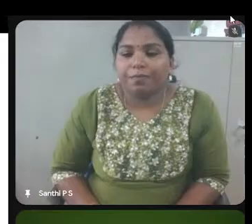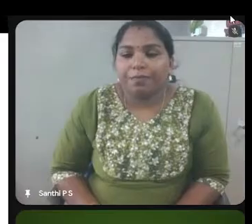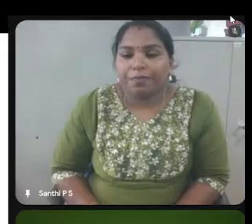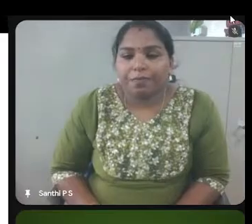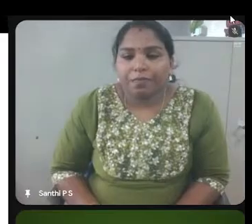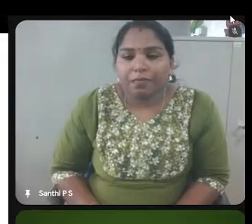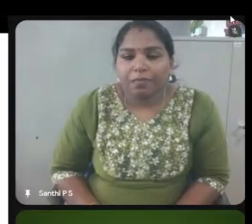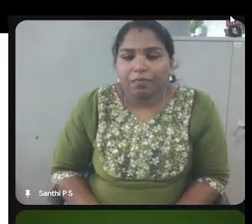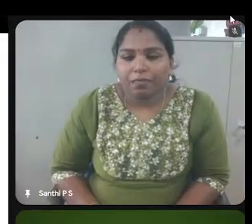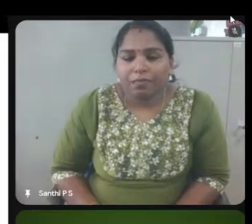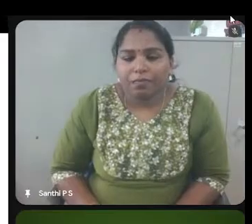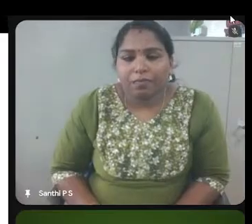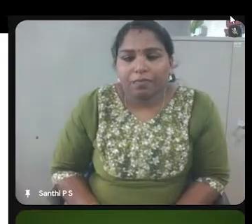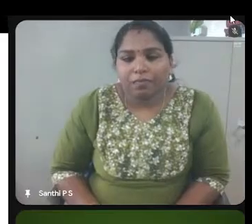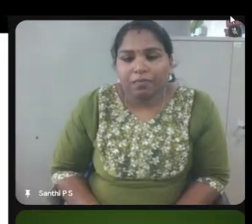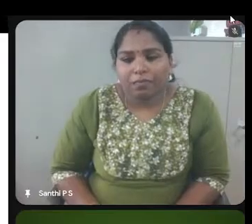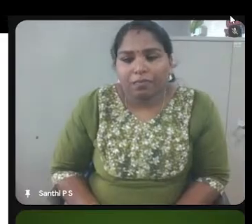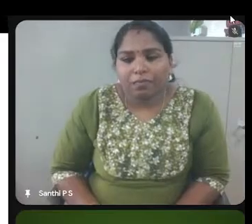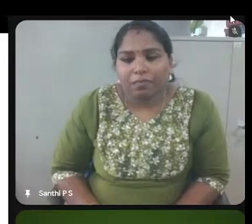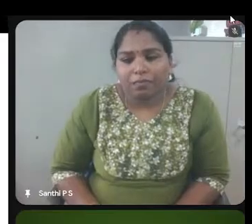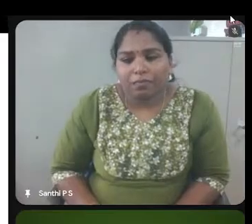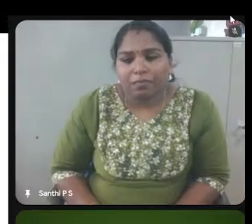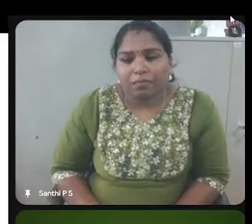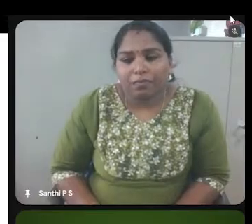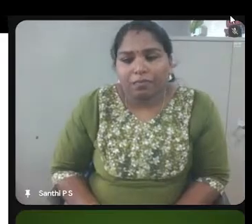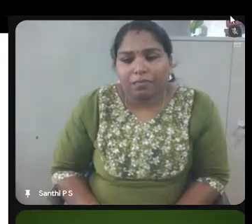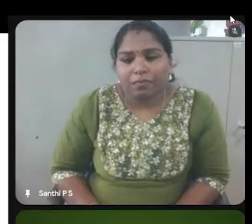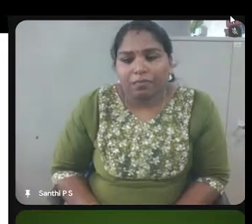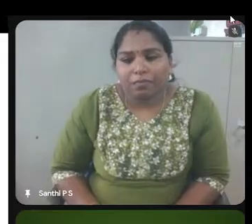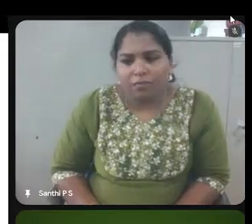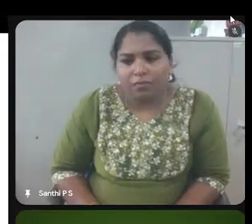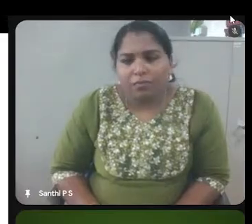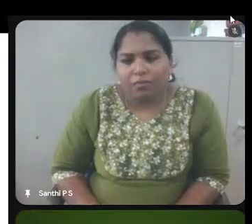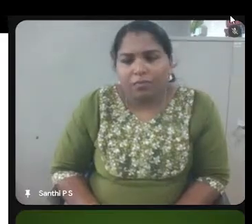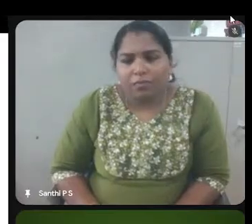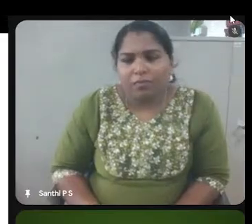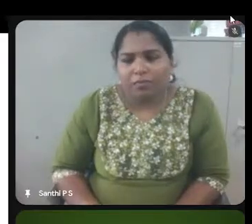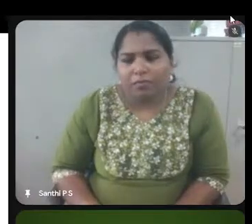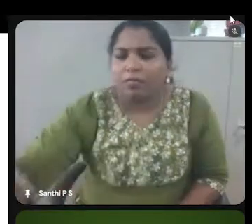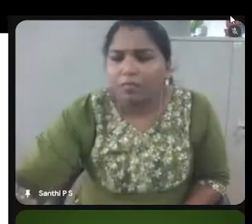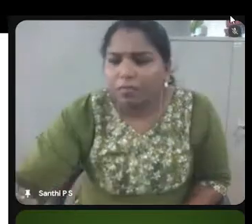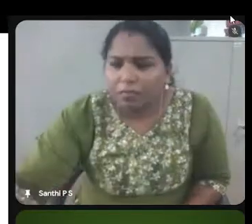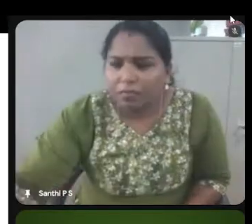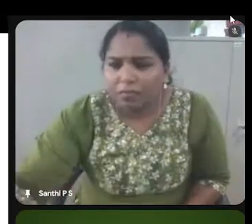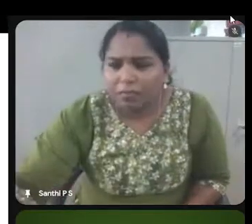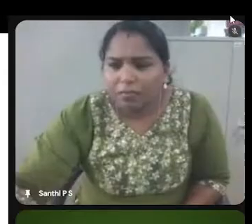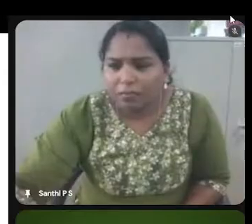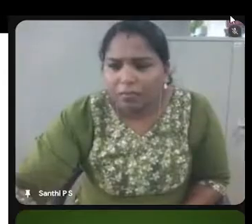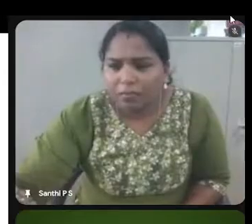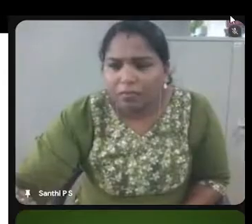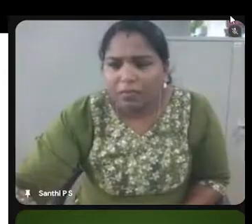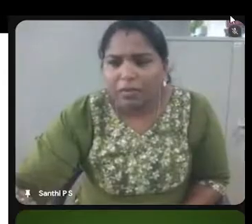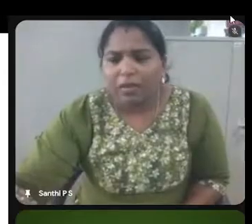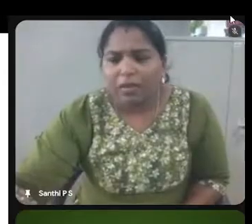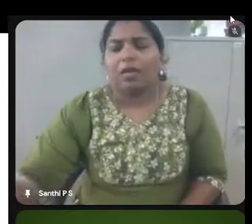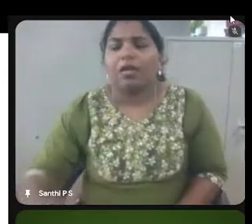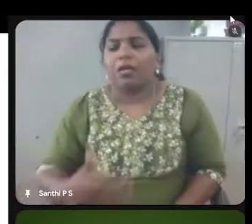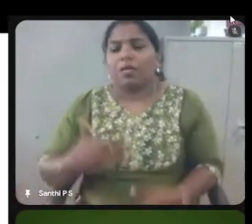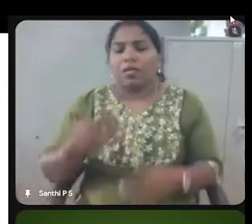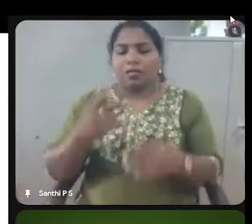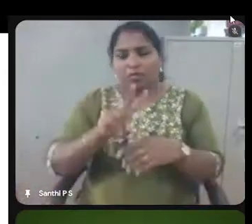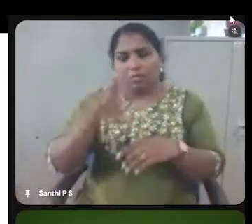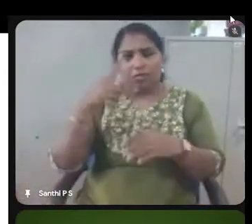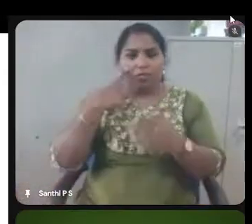ഹലോ, ഒരു ഡൗട്ടും കൂടി. ചോദിച്ചോളൂ മാം. നോർമലി ഈ വിർച്വലി ഓട്ടിസം ഉള്ള കുട്ടികൾക്ക് സെൻസറി